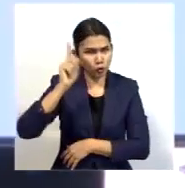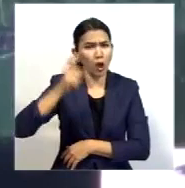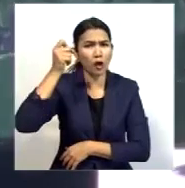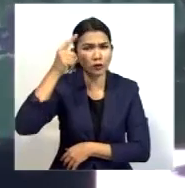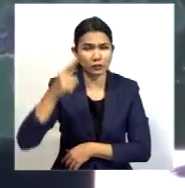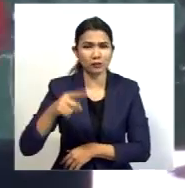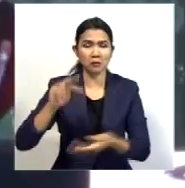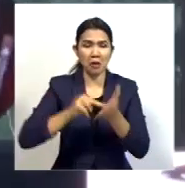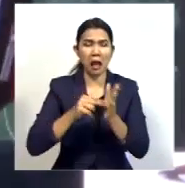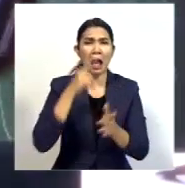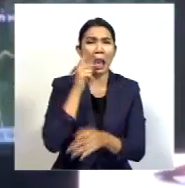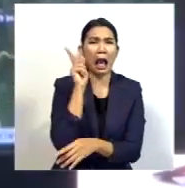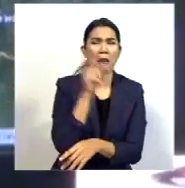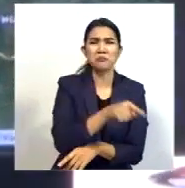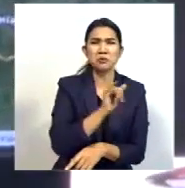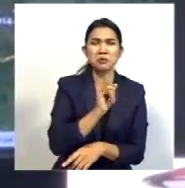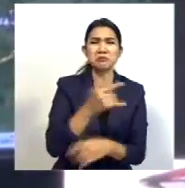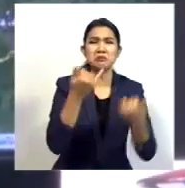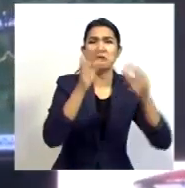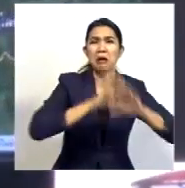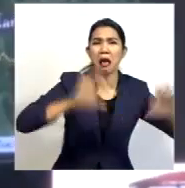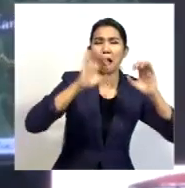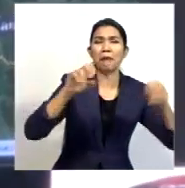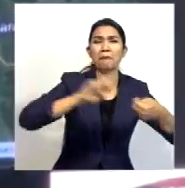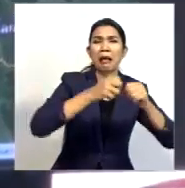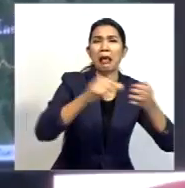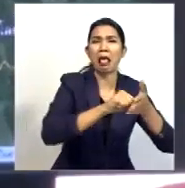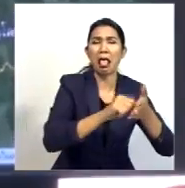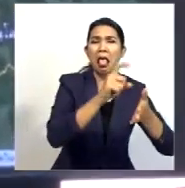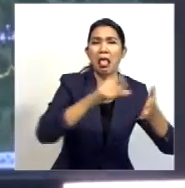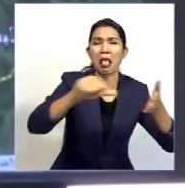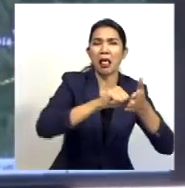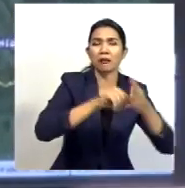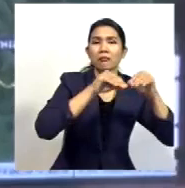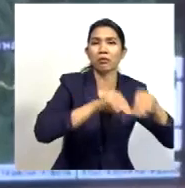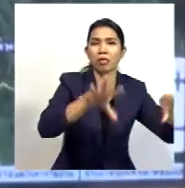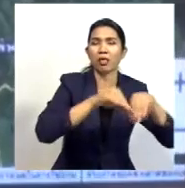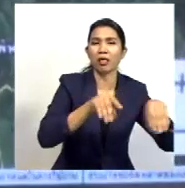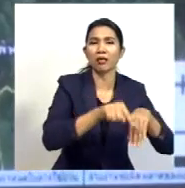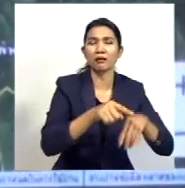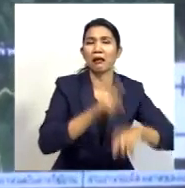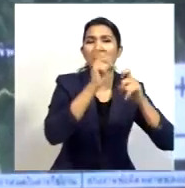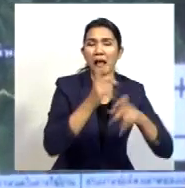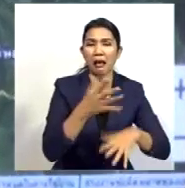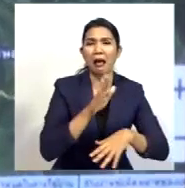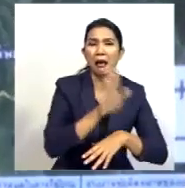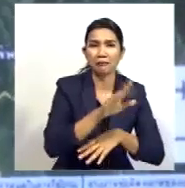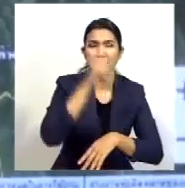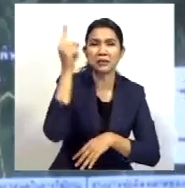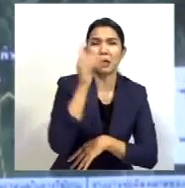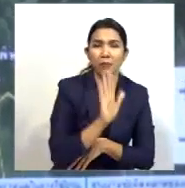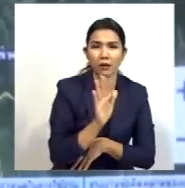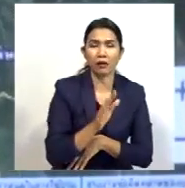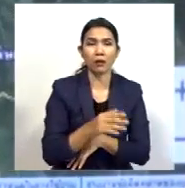านี่มาตีทั้งหมดว่าเนี่ยรัฐบาลแก้ปัญหาไม่ได้ใช่ไหมมีเสี่ยงมีอันตรายห้ามอย่าไปเที่ยวงานอย่าไป